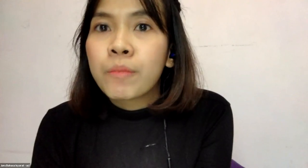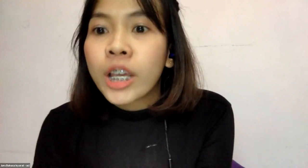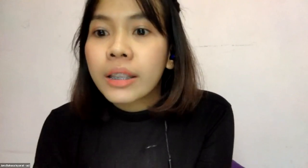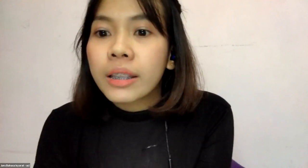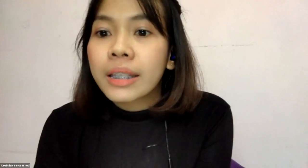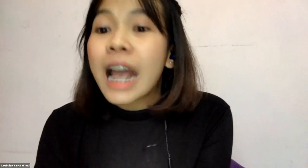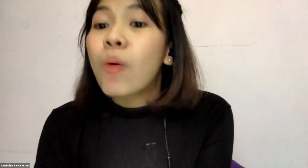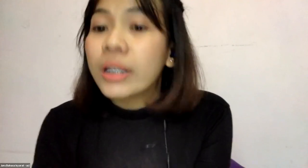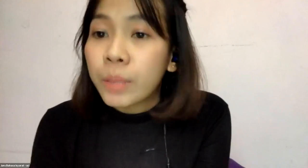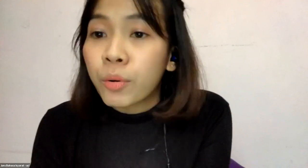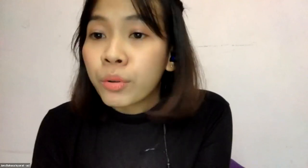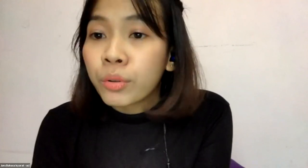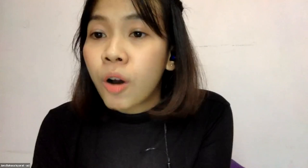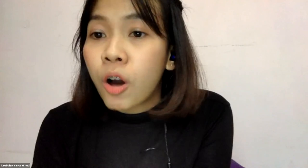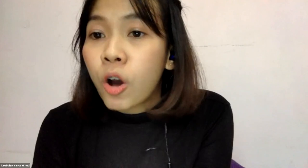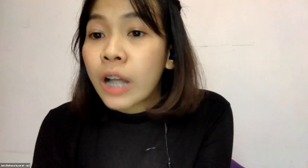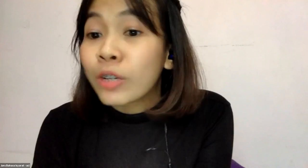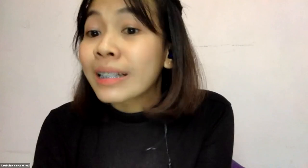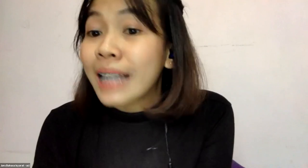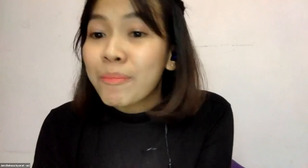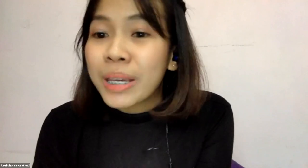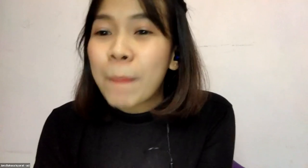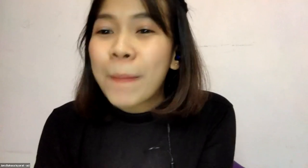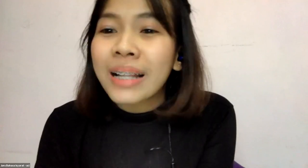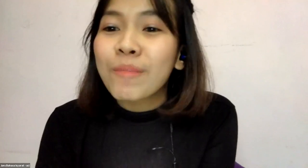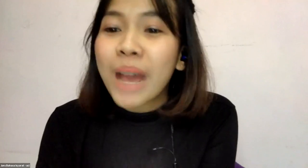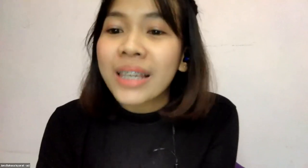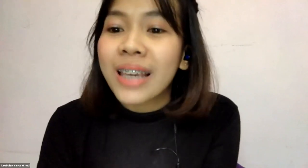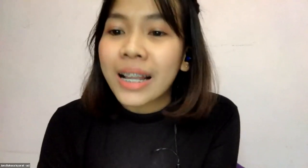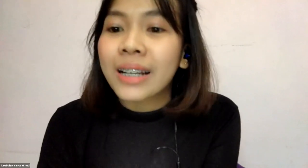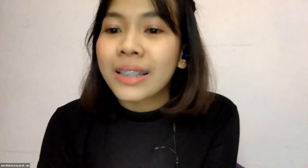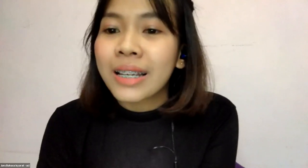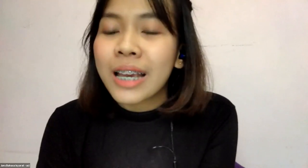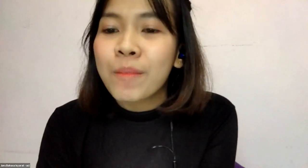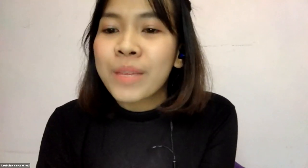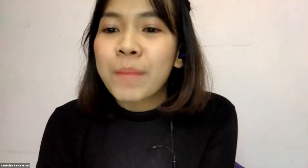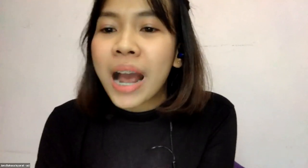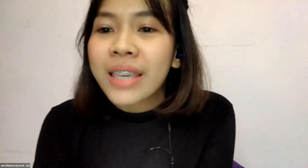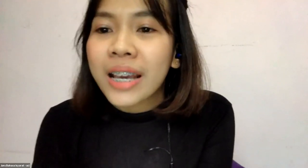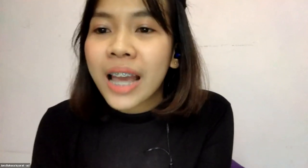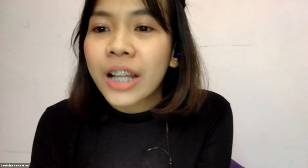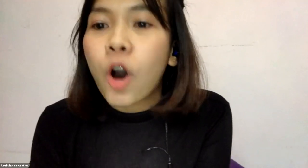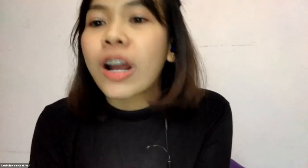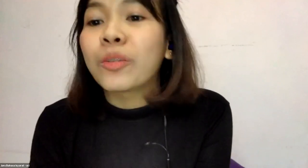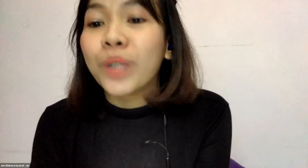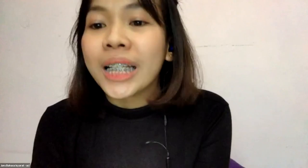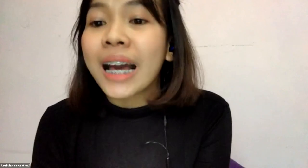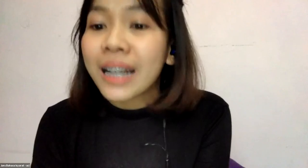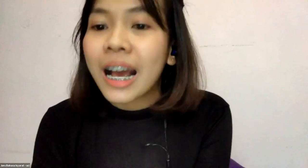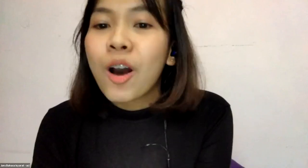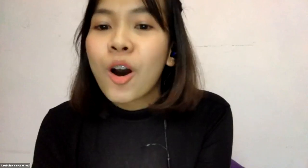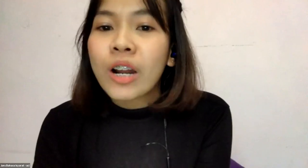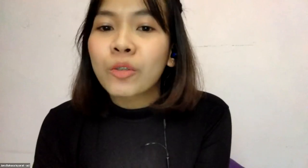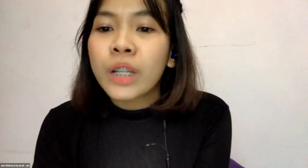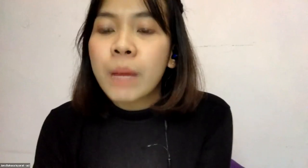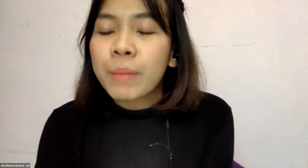mungkin tidak wajib untuk orang tuh di tetapi yang paling terbaik ialah ketika yang menjadi pengajarnya adalah orang tuli